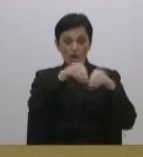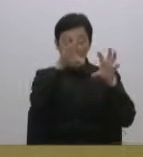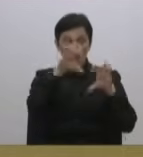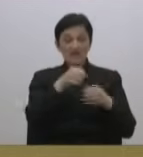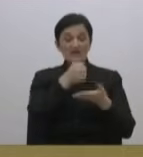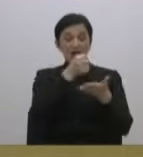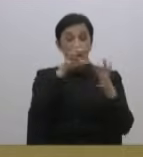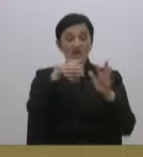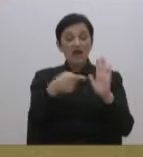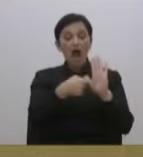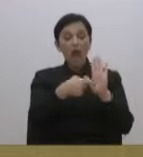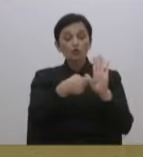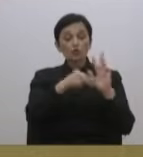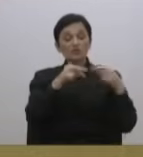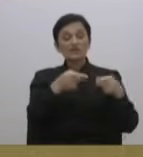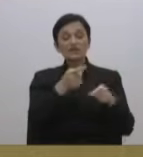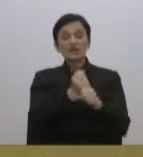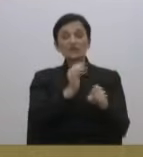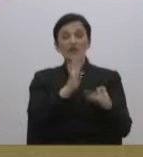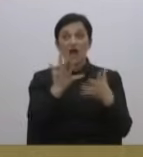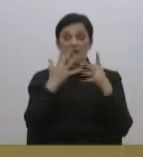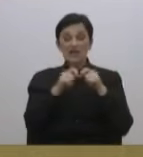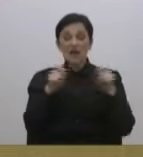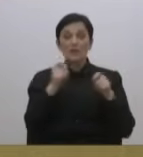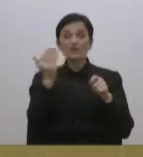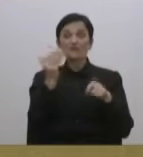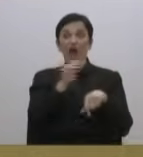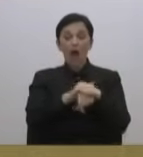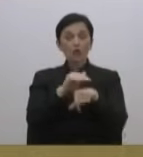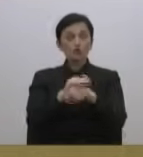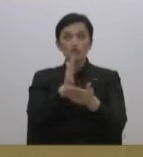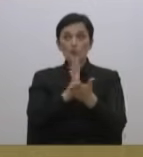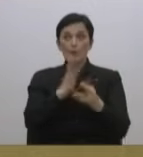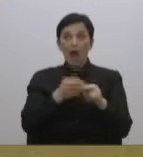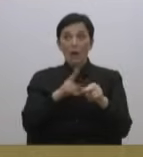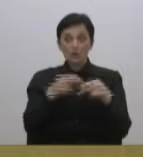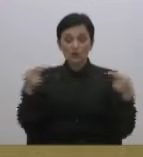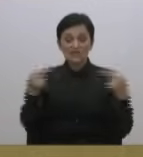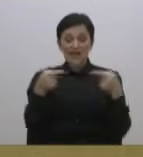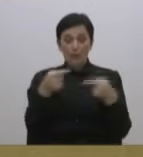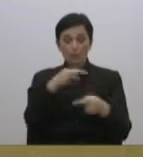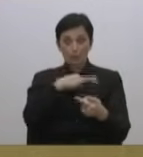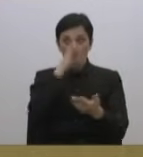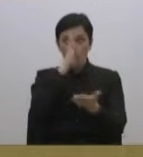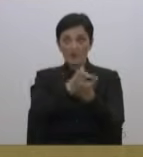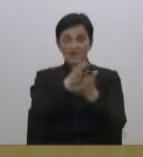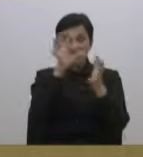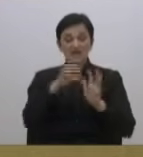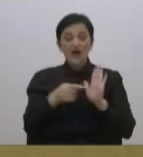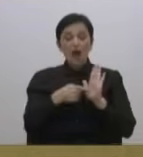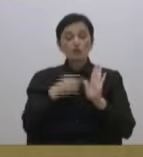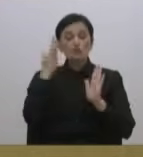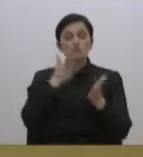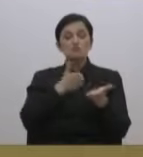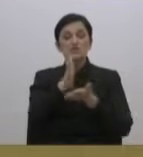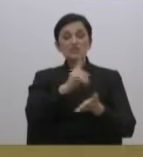kanonit, rato ar gaaketet es tsulebebi. Ese igi, gamchirvaloba tkveni argumenti agar ari. Amitom damizustet pasukhi pirdapir. Am kanonis mizani ra